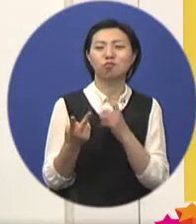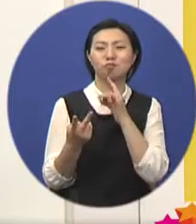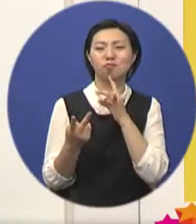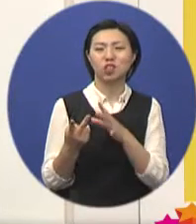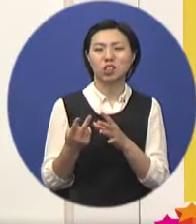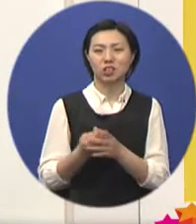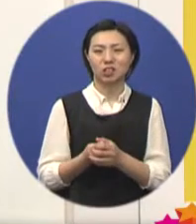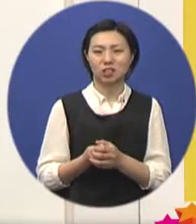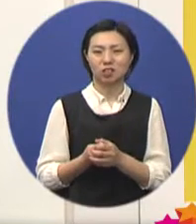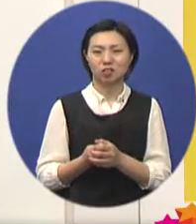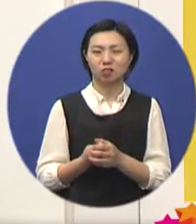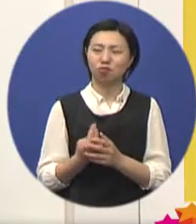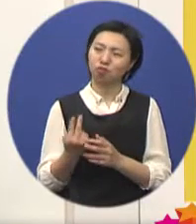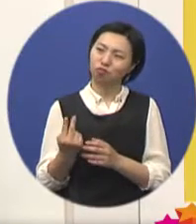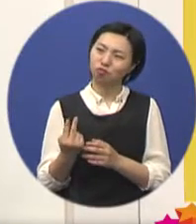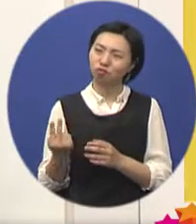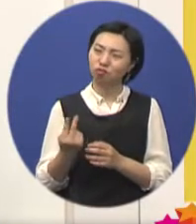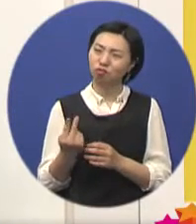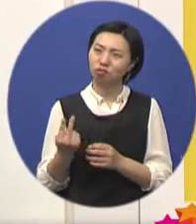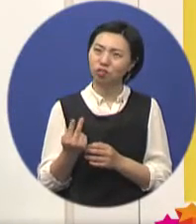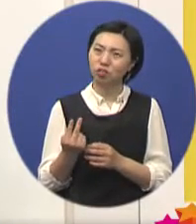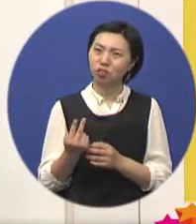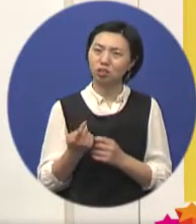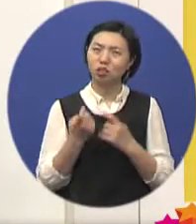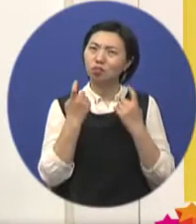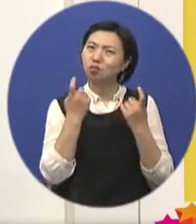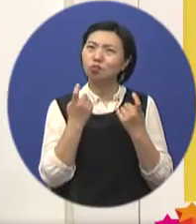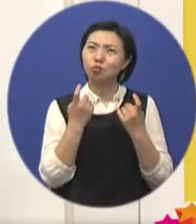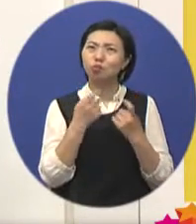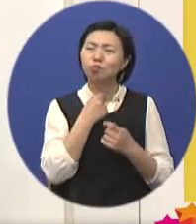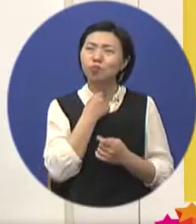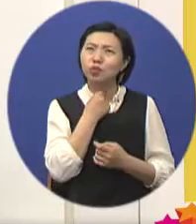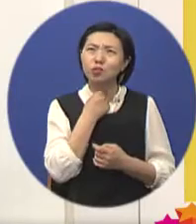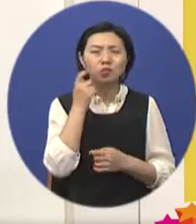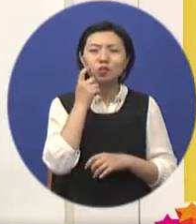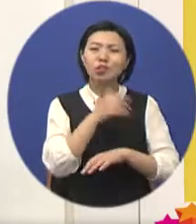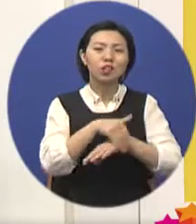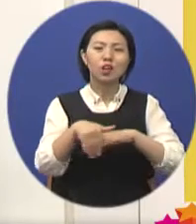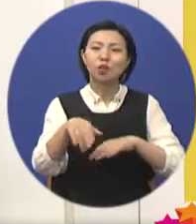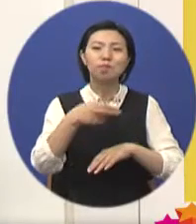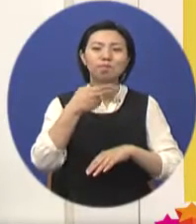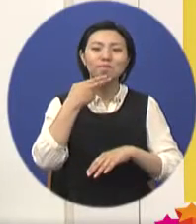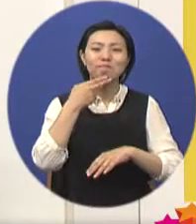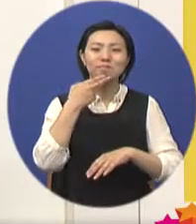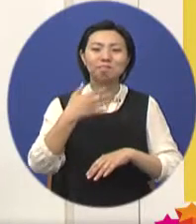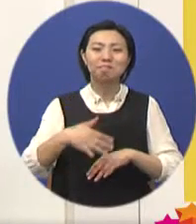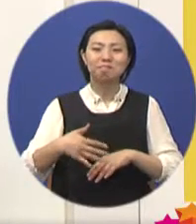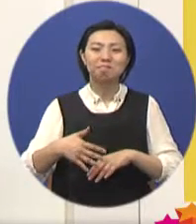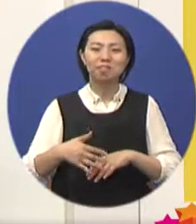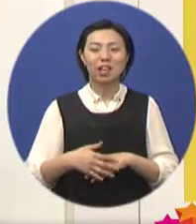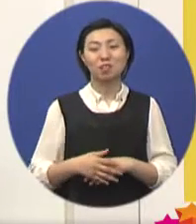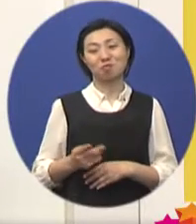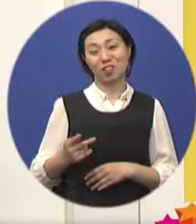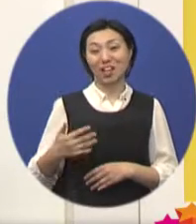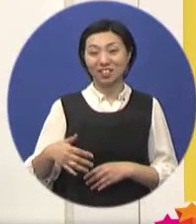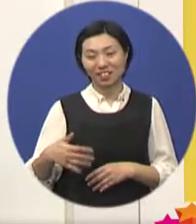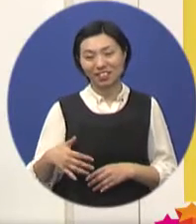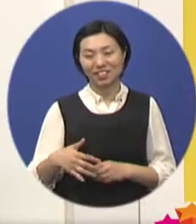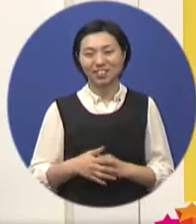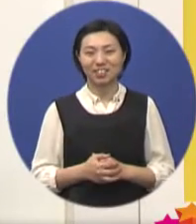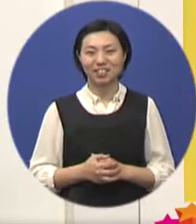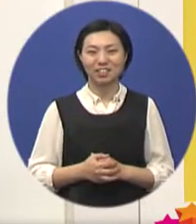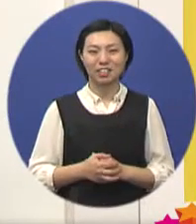꼭 어디 가고 싶은 그런 계획은 없습니다. 그렇죠. 예. 저희도 이렇게 아직